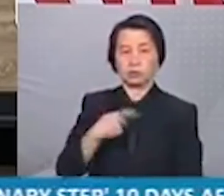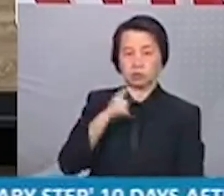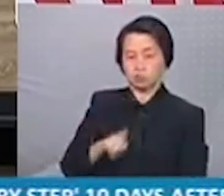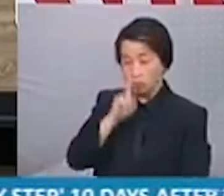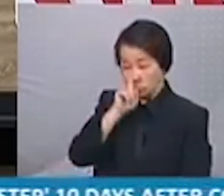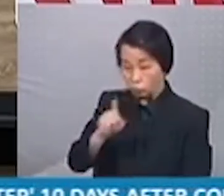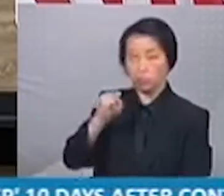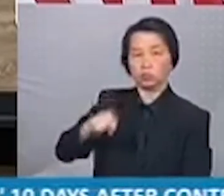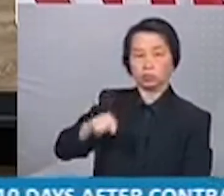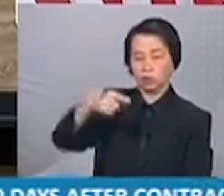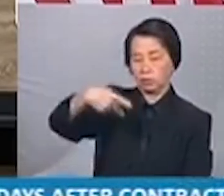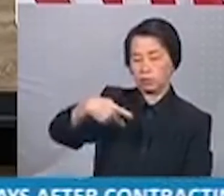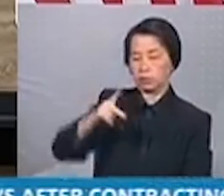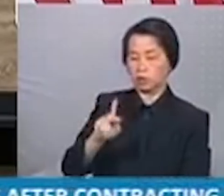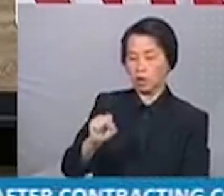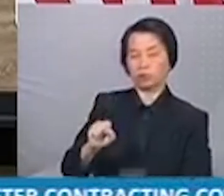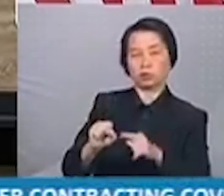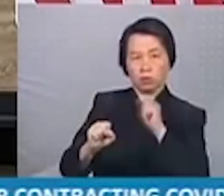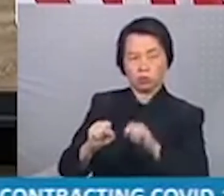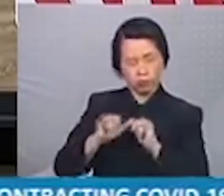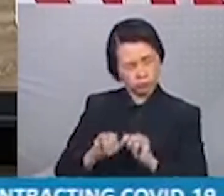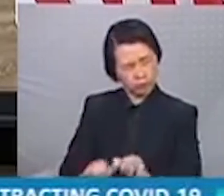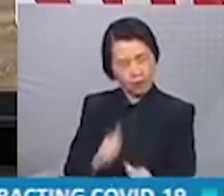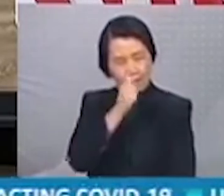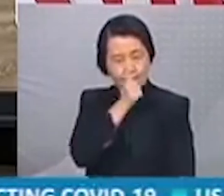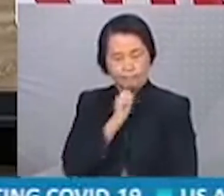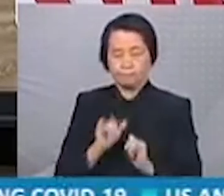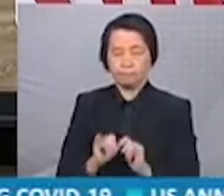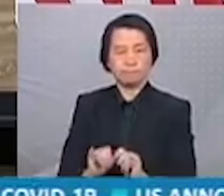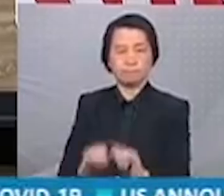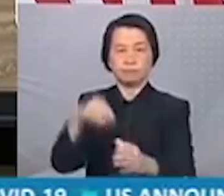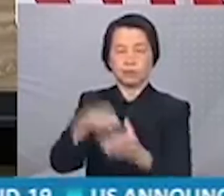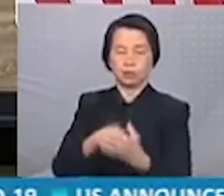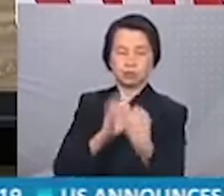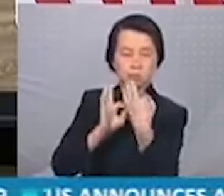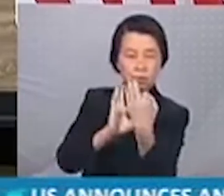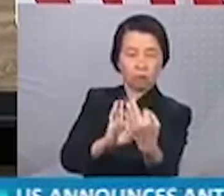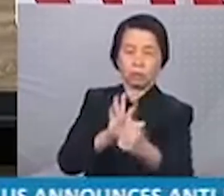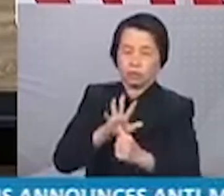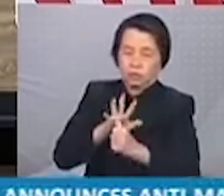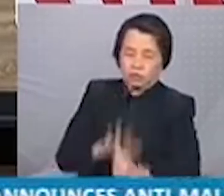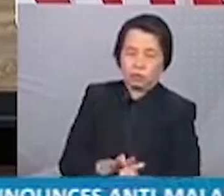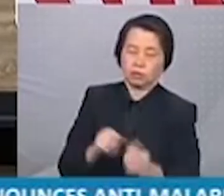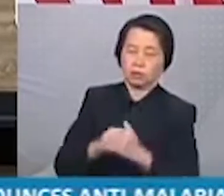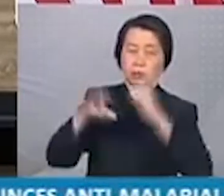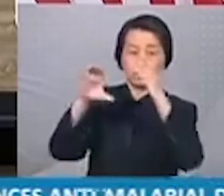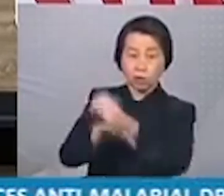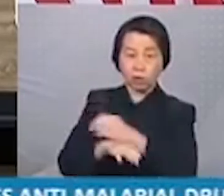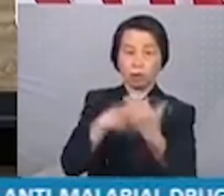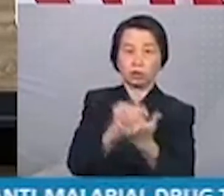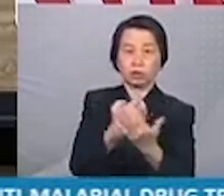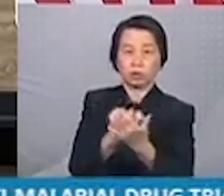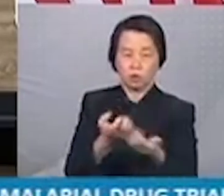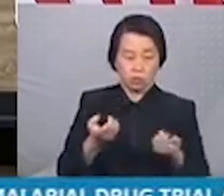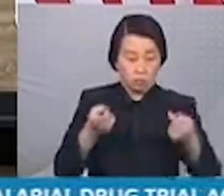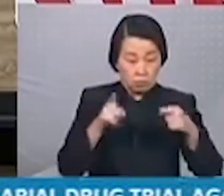sektor pics dapat terus cekal dan mampan dalam menghadapi tekanan dan cabaran ekonomi yang